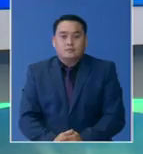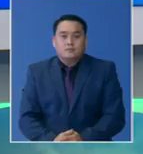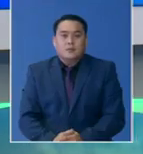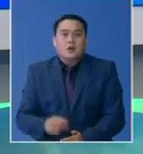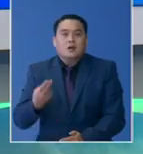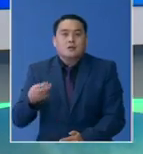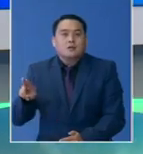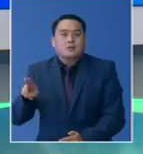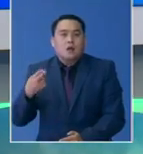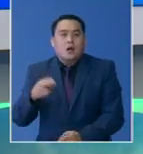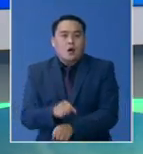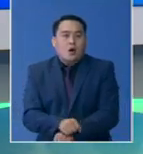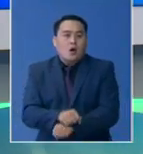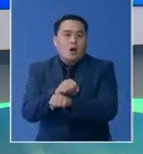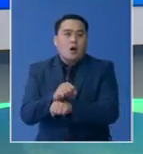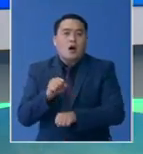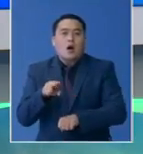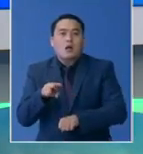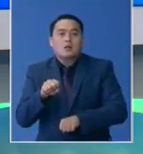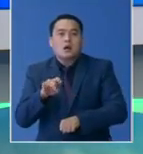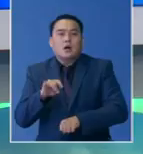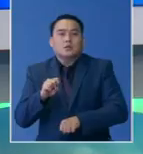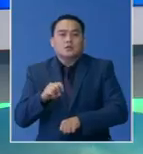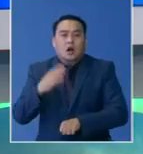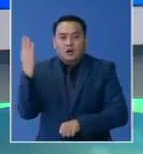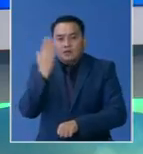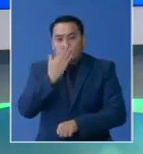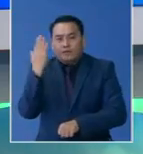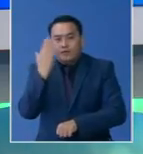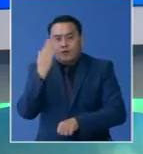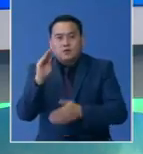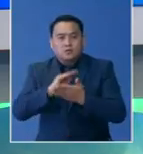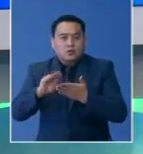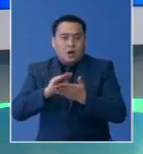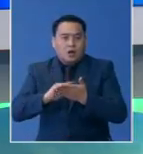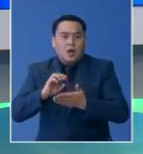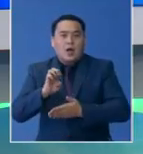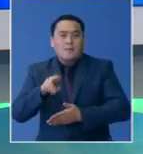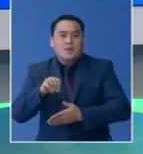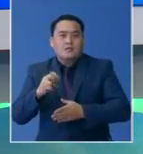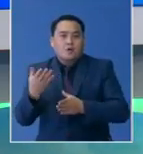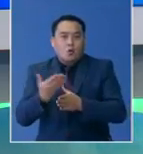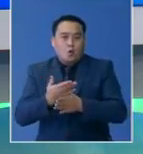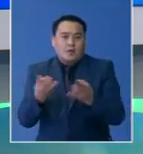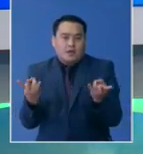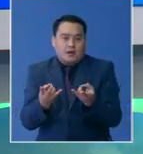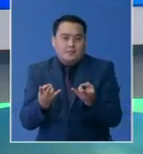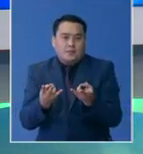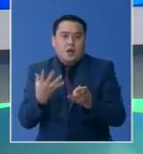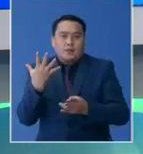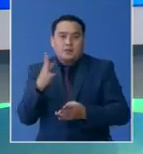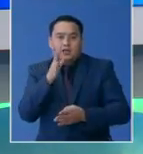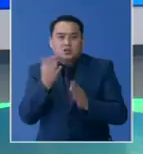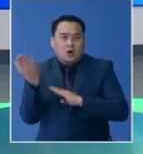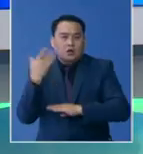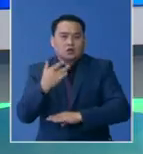Желтоқсан көтерілісі туралы «Аллажар» фильмінің сценарисі, әрі режиссері Қалдыбай Абеновке көмек керек. Осыдан 5 жыл бұрын инсульт